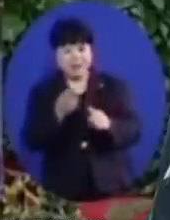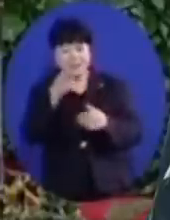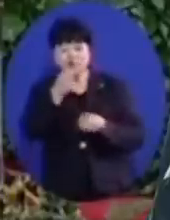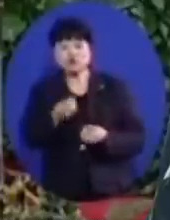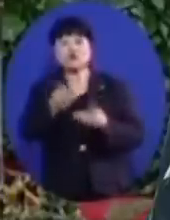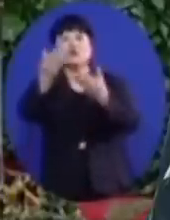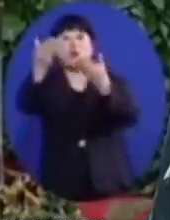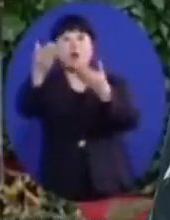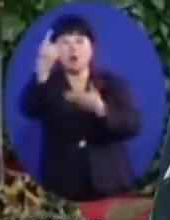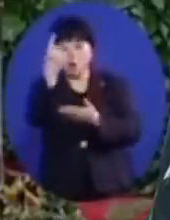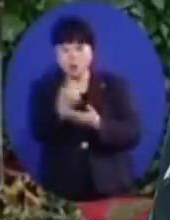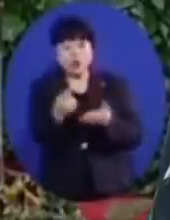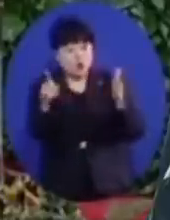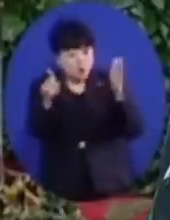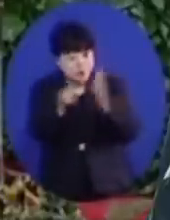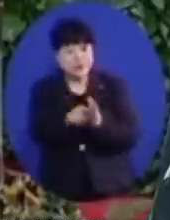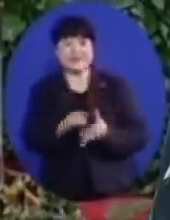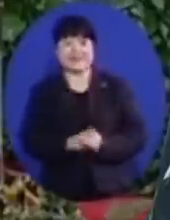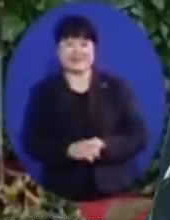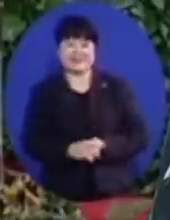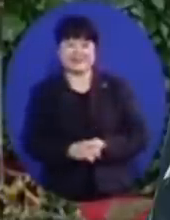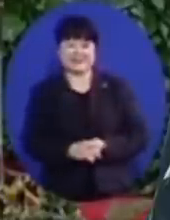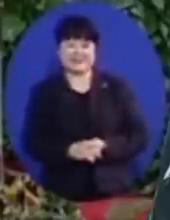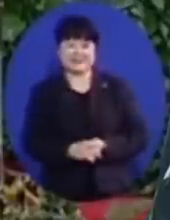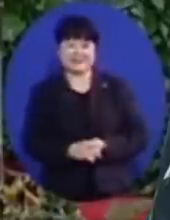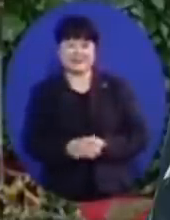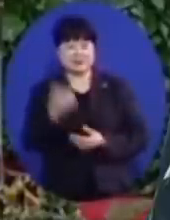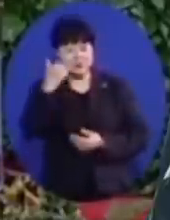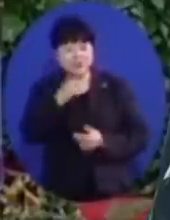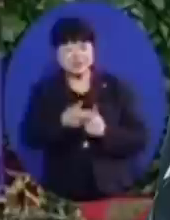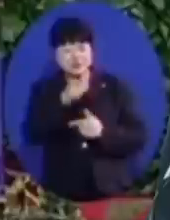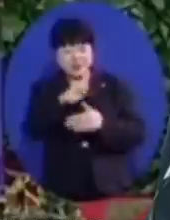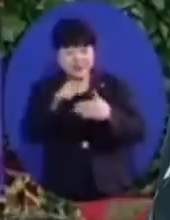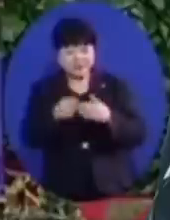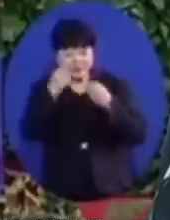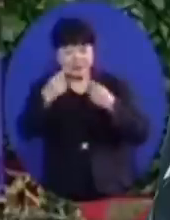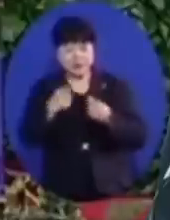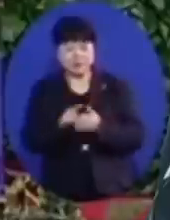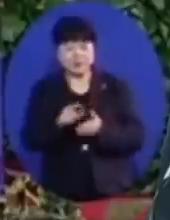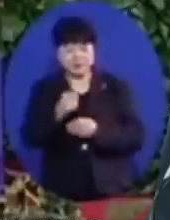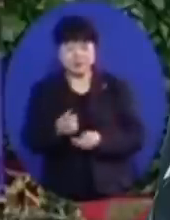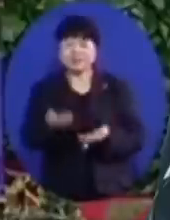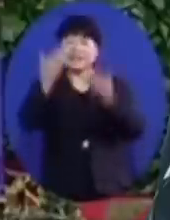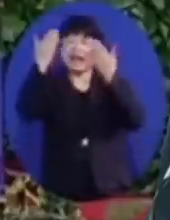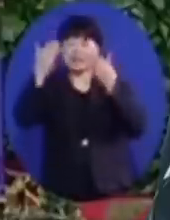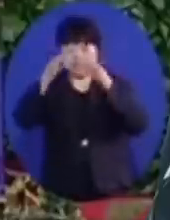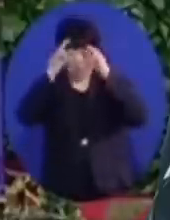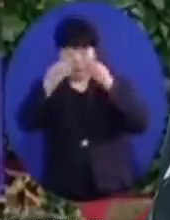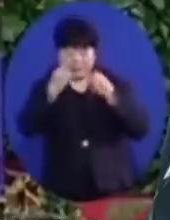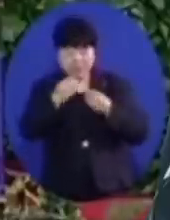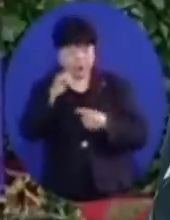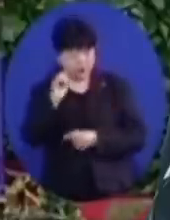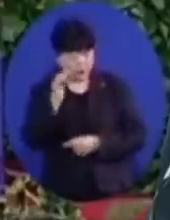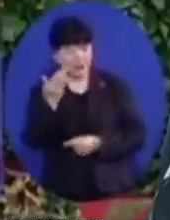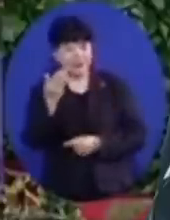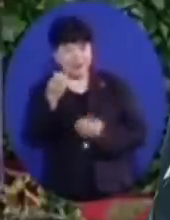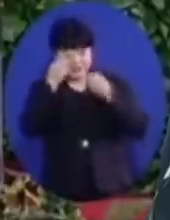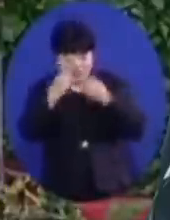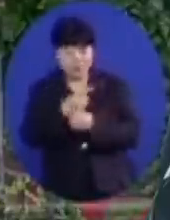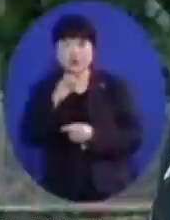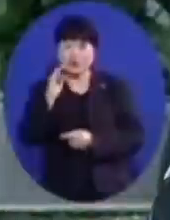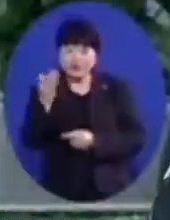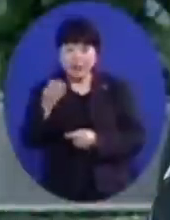올 것을 믿어야 되는 것입니다 누구든지 그리스도 안에 있으면 새로운 피조물이라 이전까지 내가 세 것이